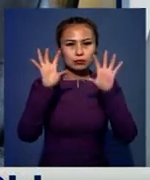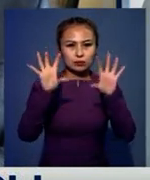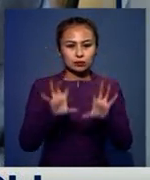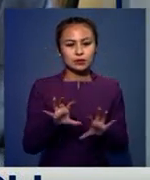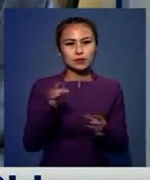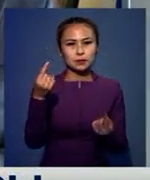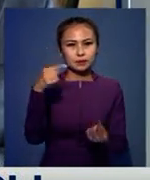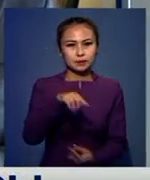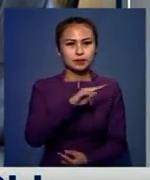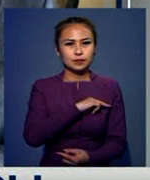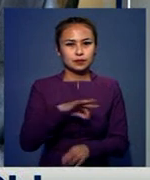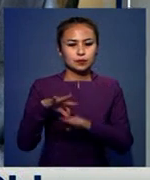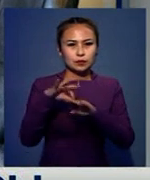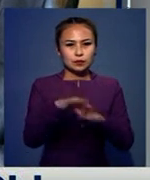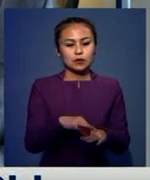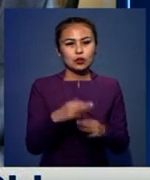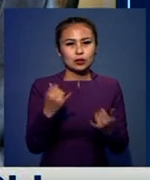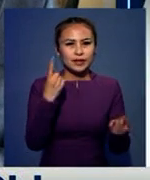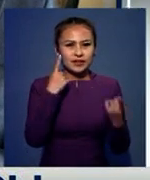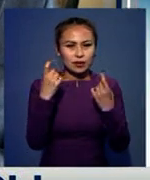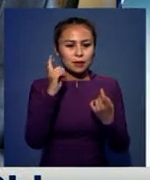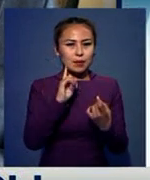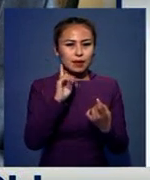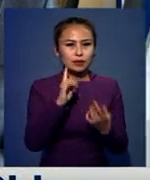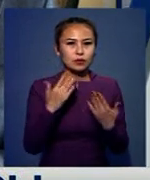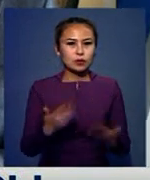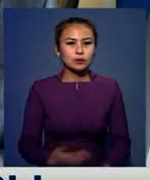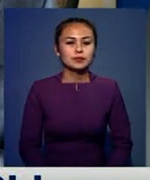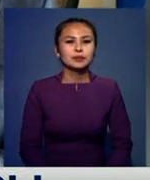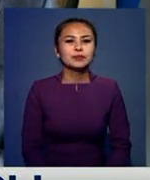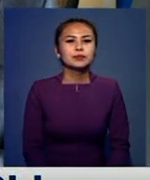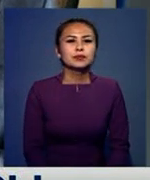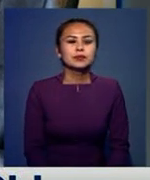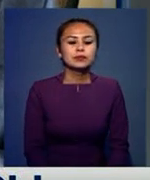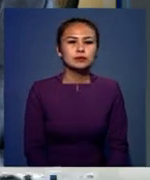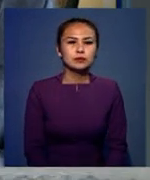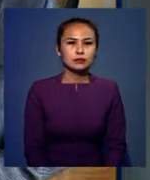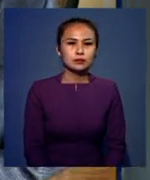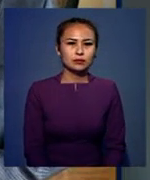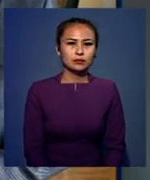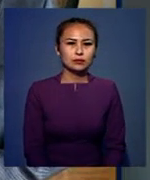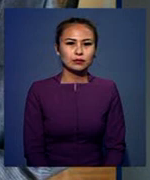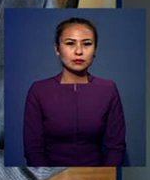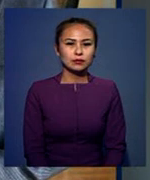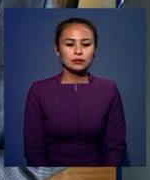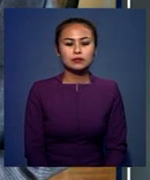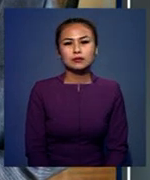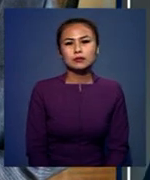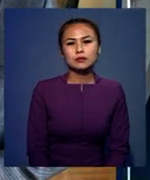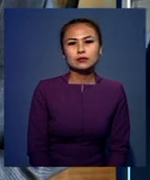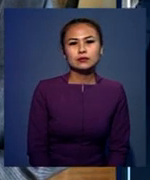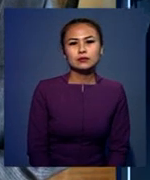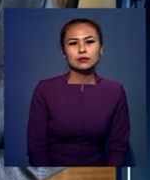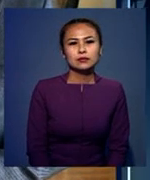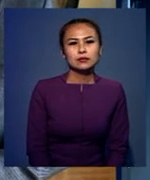талаптарына сай жүріп жатыр. Мендегі ақпарат әзірге осы. Әнуарбек, сөз кезегі өзіңізде. Рахмет, құрметті көрермен. Орал қаласынан әріптесім